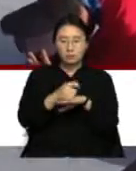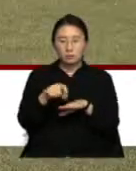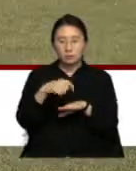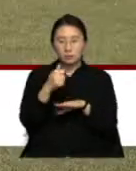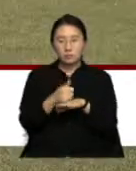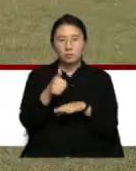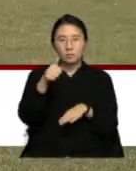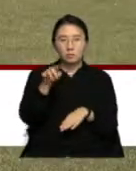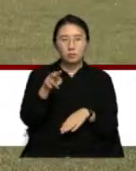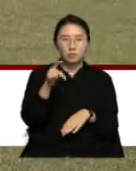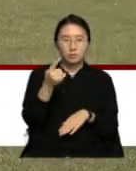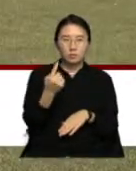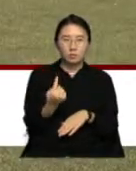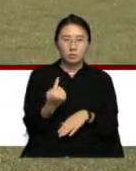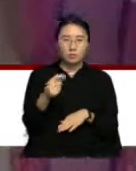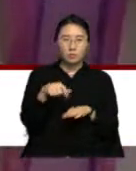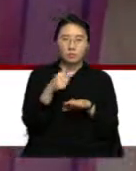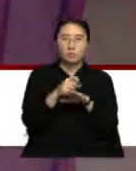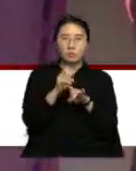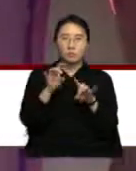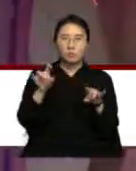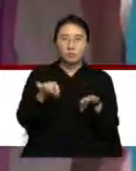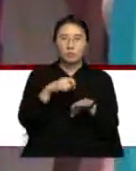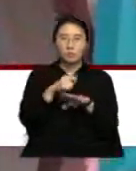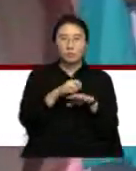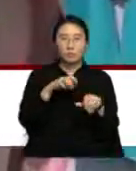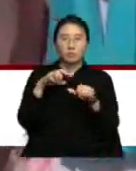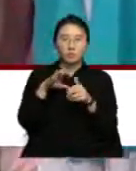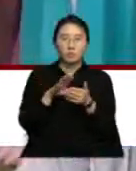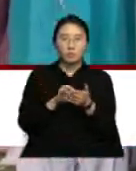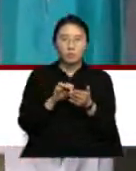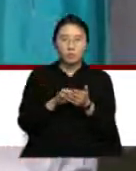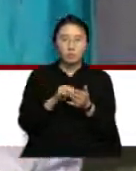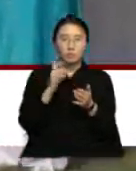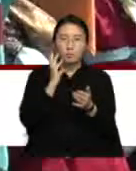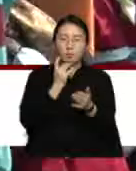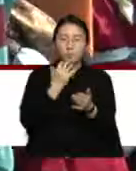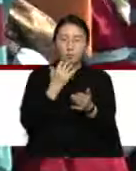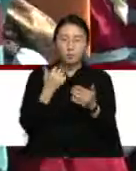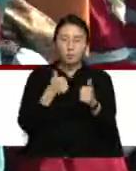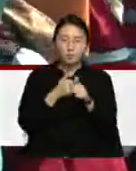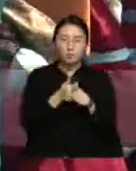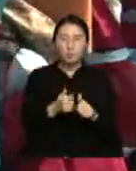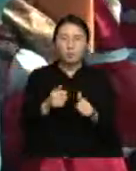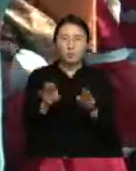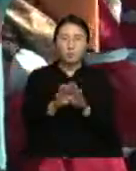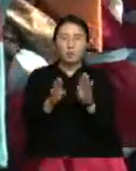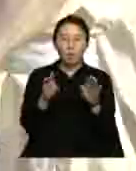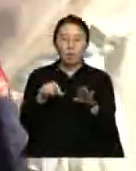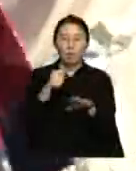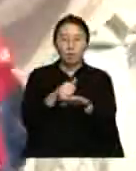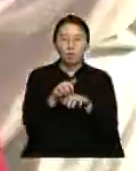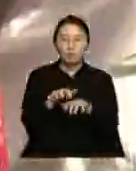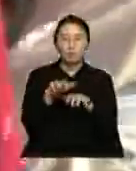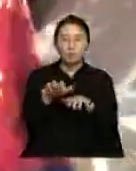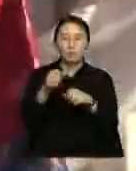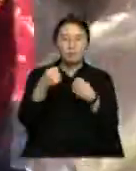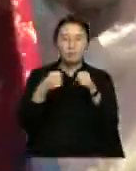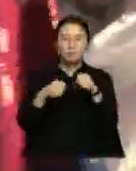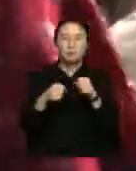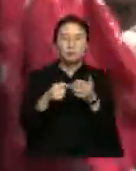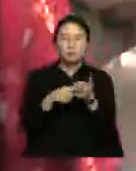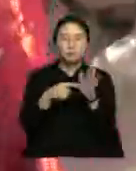왕인 개로왕까지 각각의 왕을 소재로 한 공연이 요일별로 펼쳐지고 어가 행렬과 퍼포먼스도